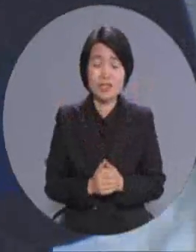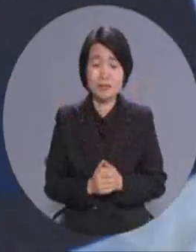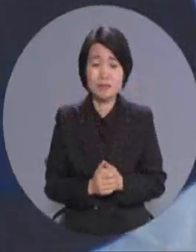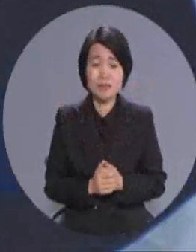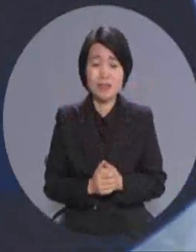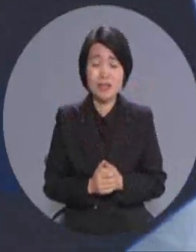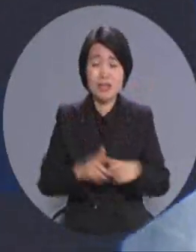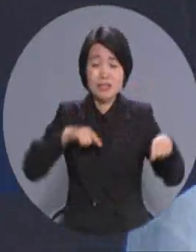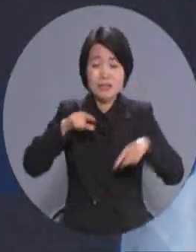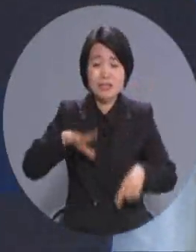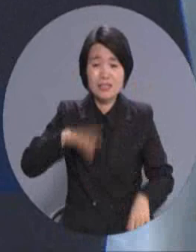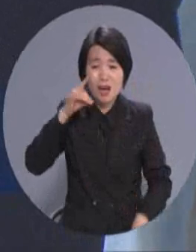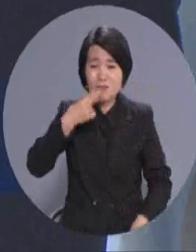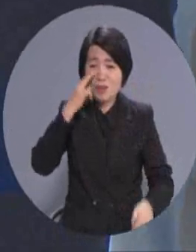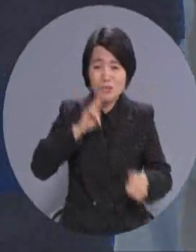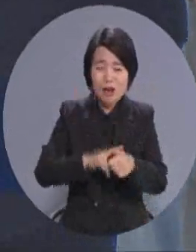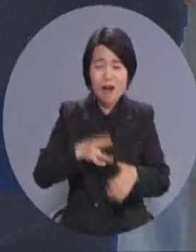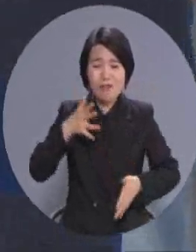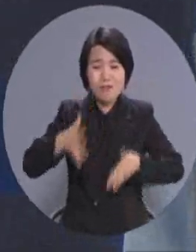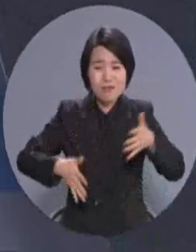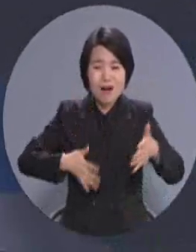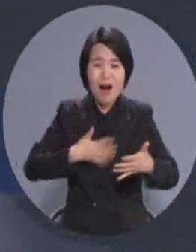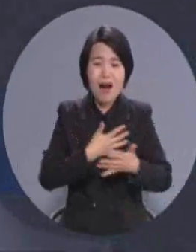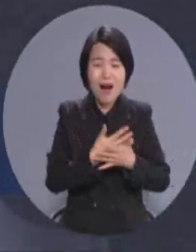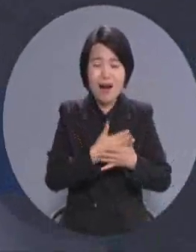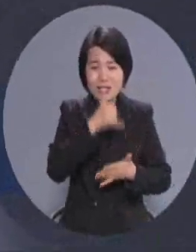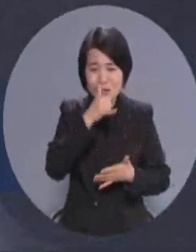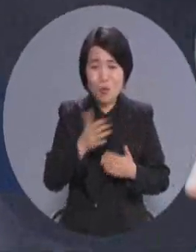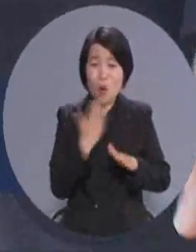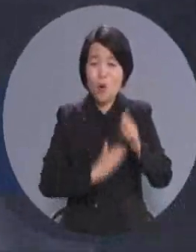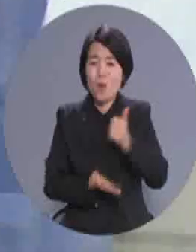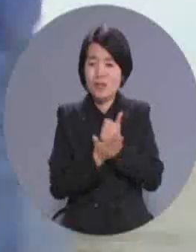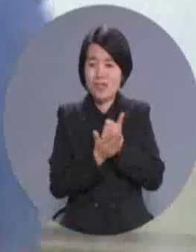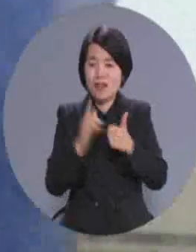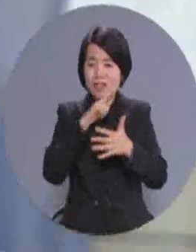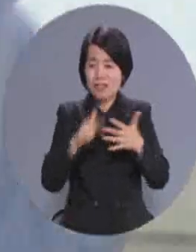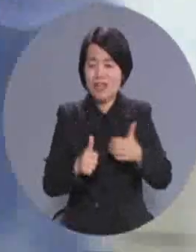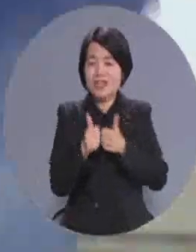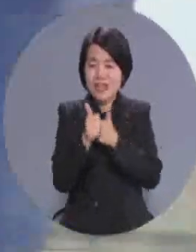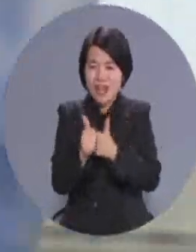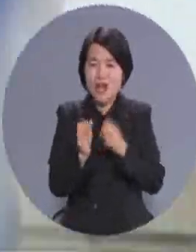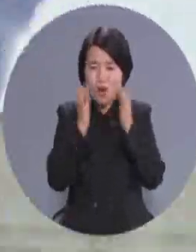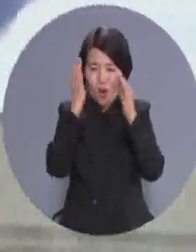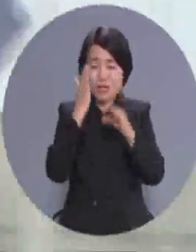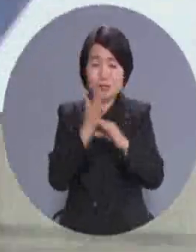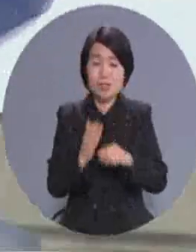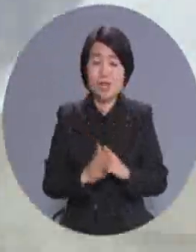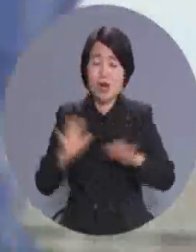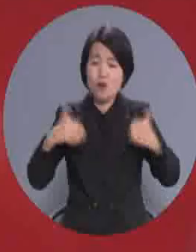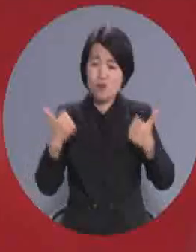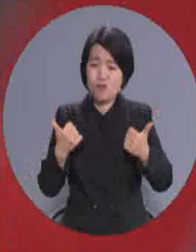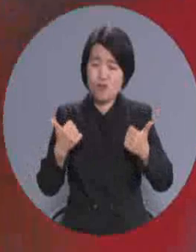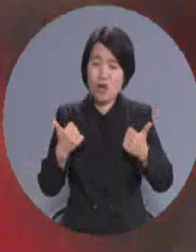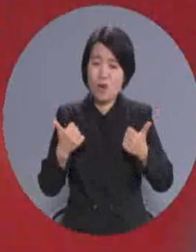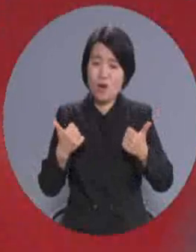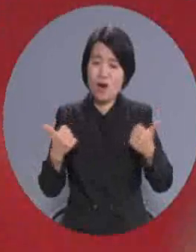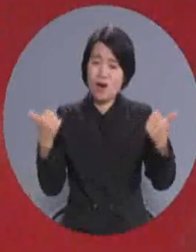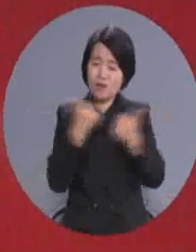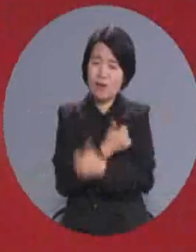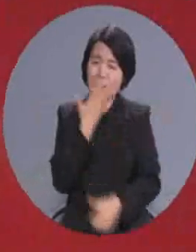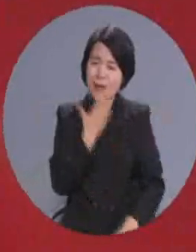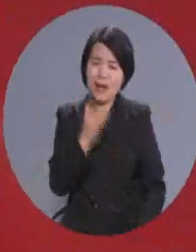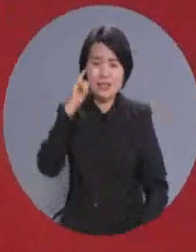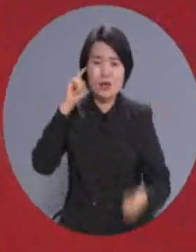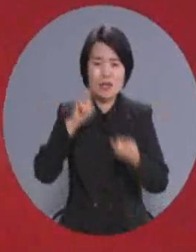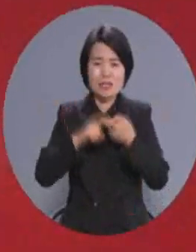있습니다 되고 실공 절차에 따라서 최선을 다 수 현역 국회의원 물가리 어느 정도 이루어질지도 큰